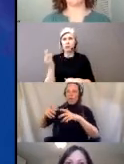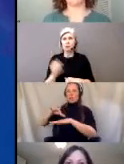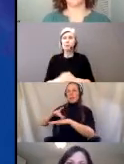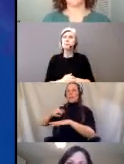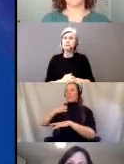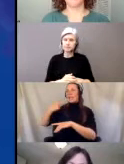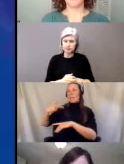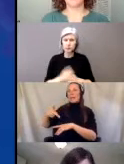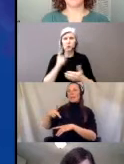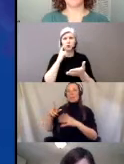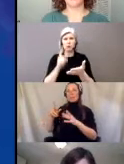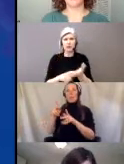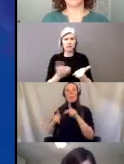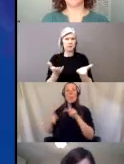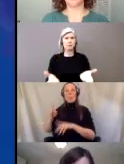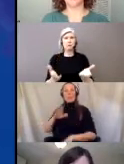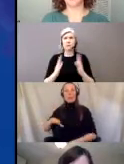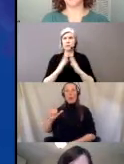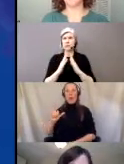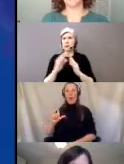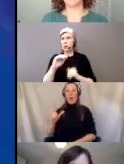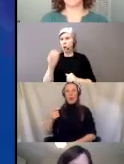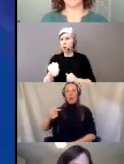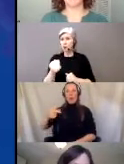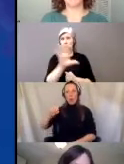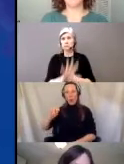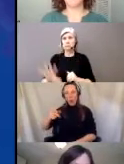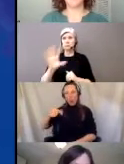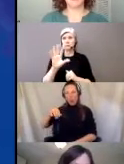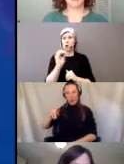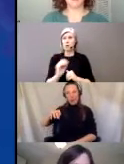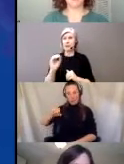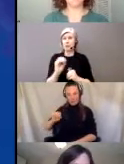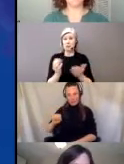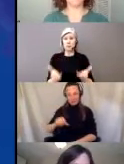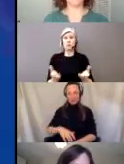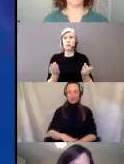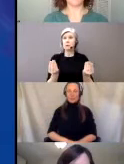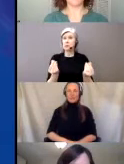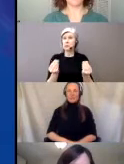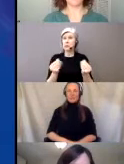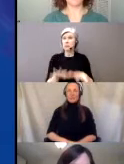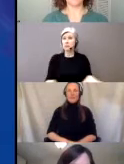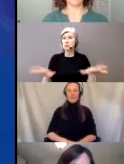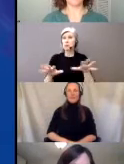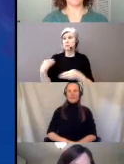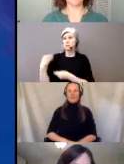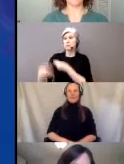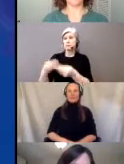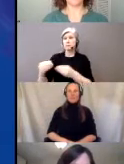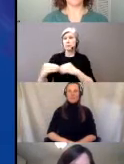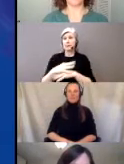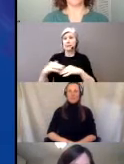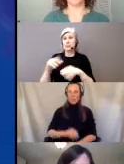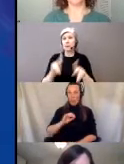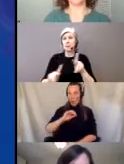province, nous travaillons sur les territoires autochtones traditionnels. Ottawa is located on the unceded territory. Ottawa